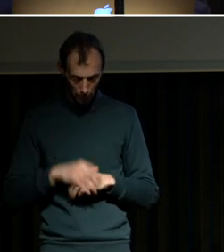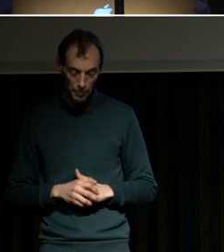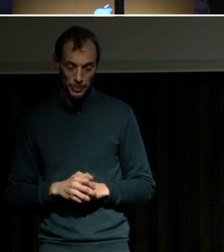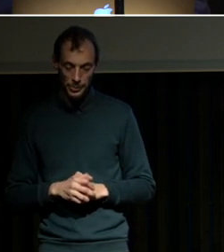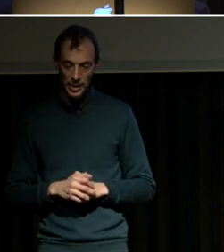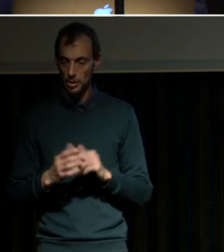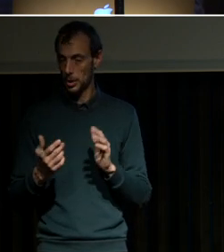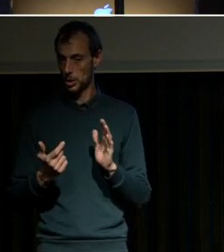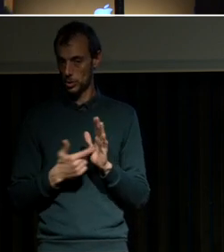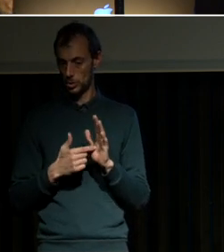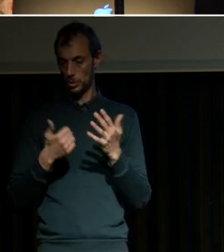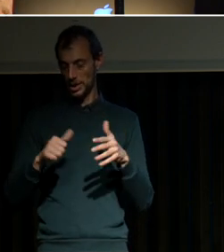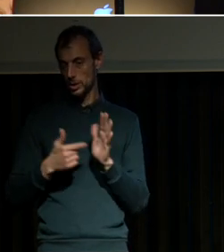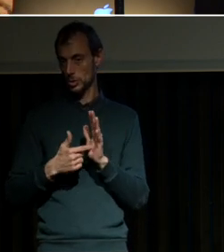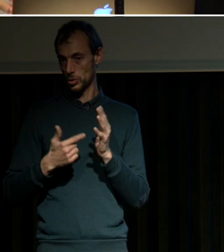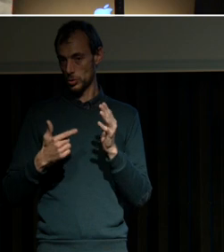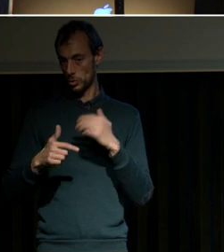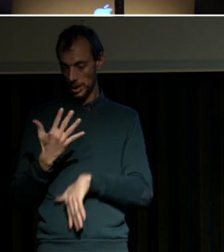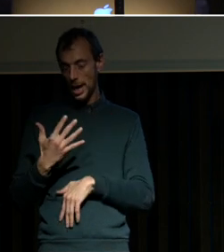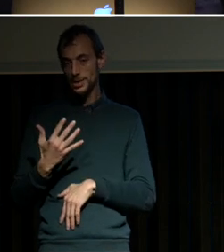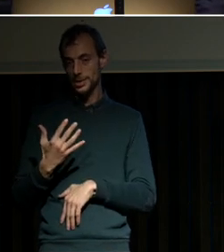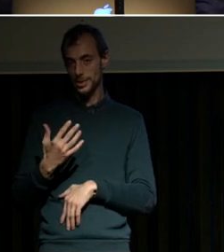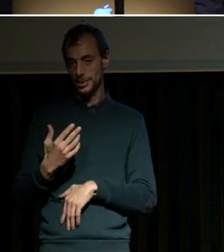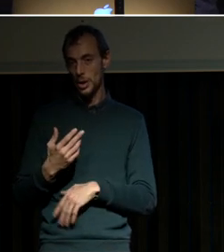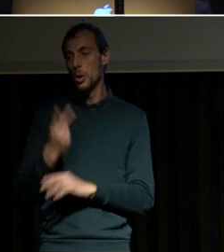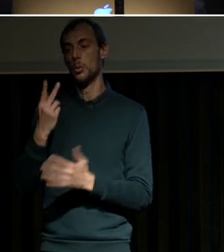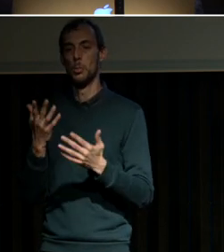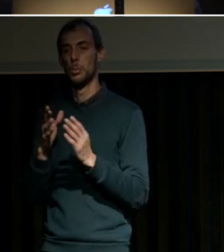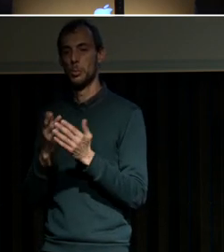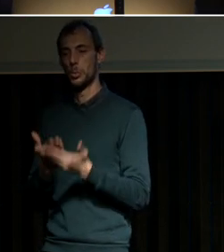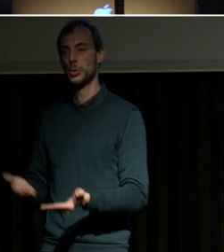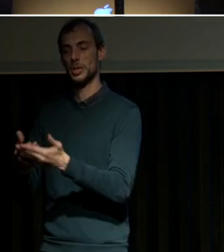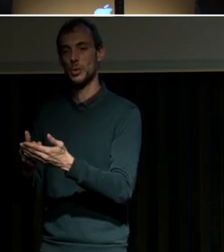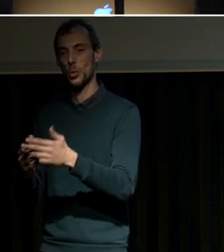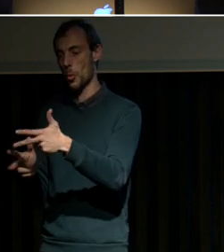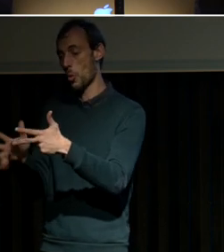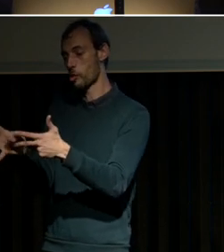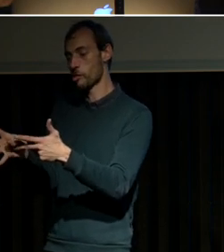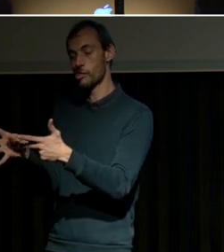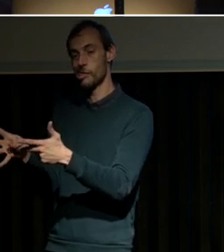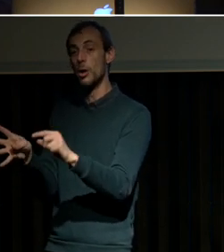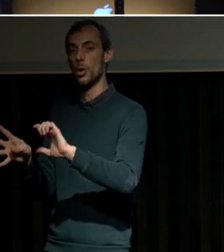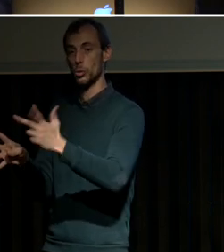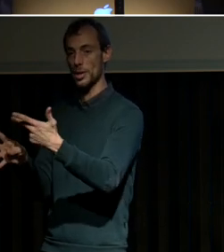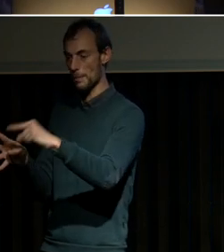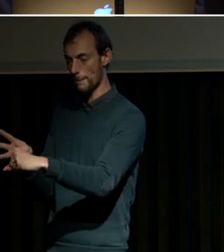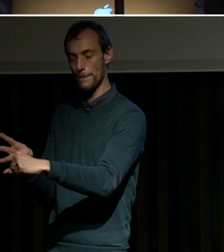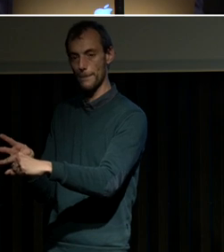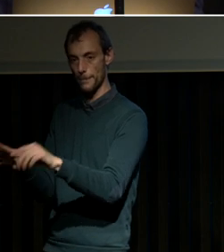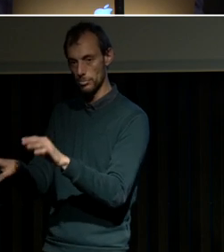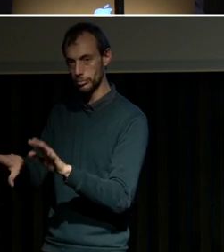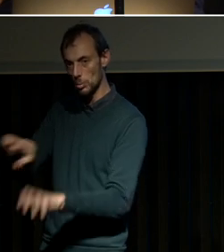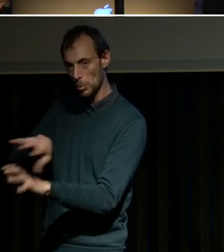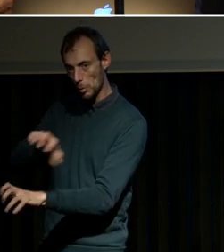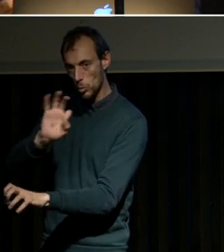2016-2015, commence en France le prélèvement des Maastricht 3. Et les équipes ont arrêté de prélever les Maastricht 2 parce que les résultats étaient très décevants.